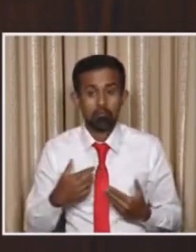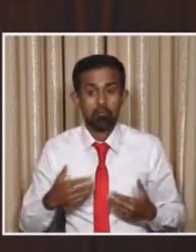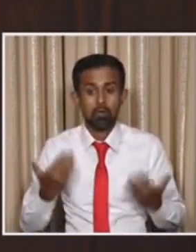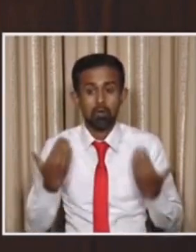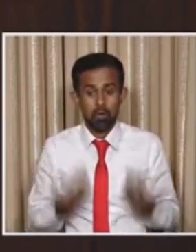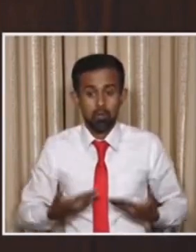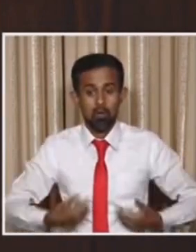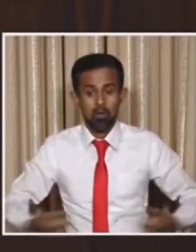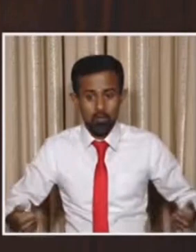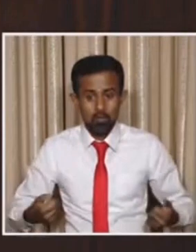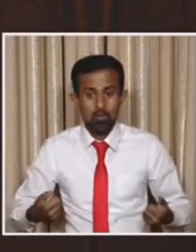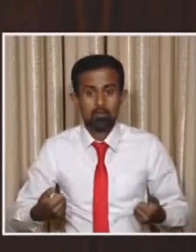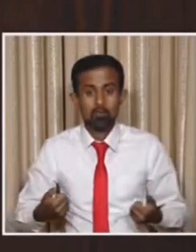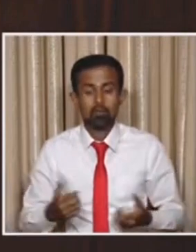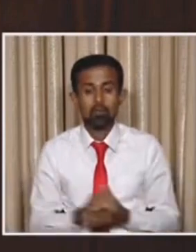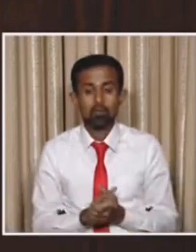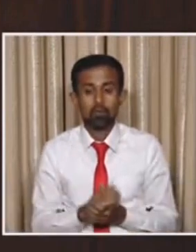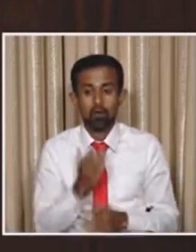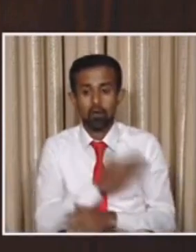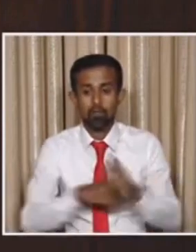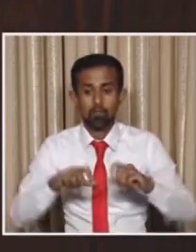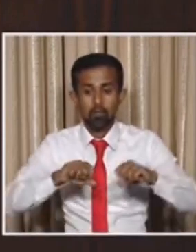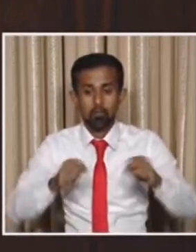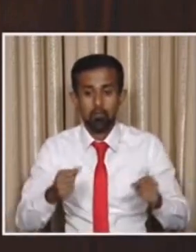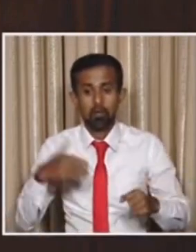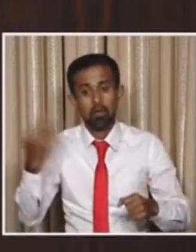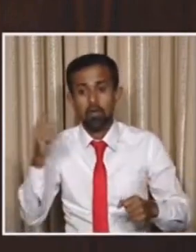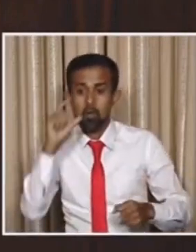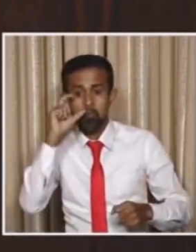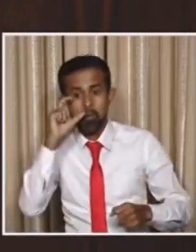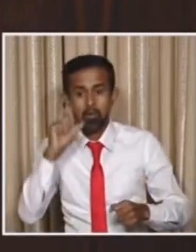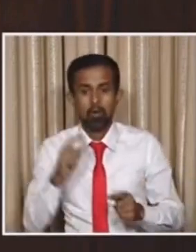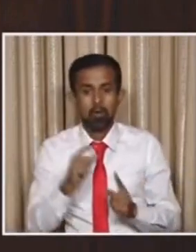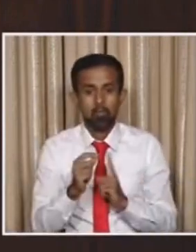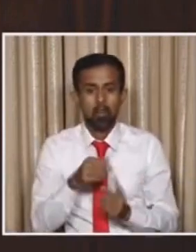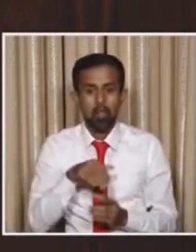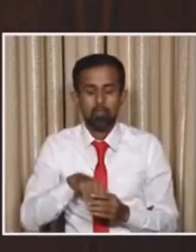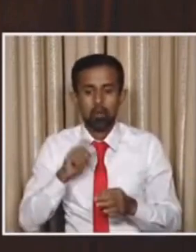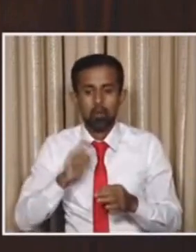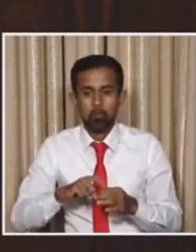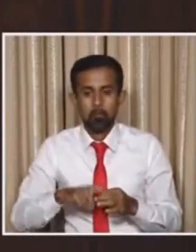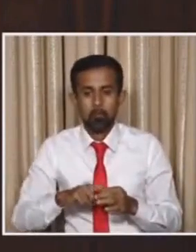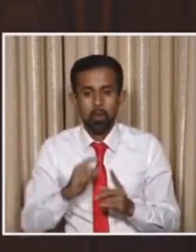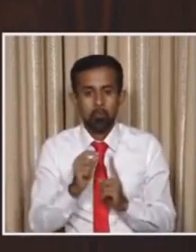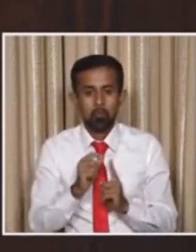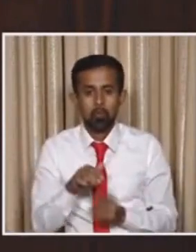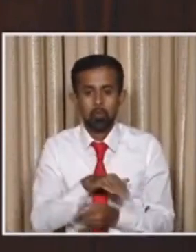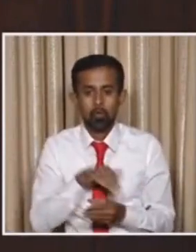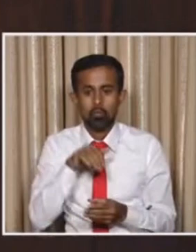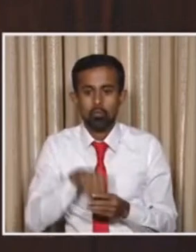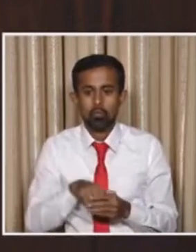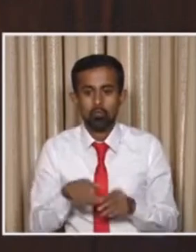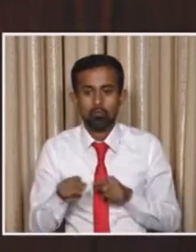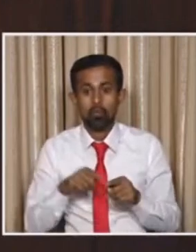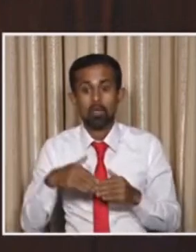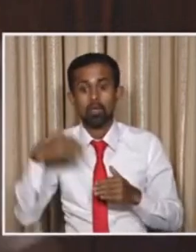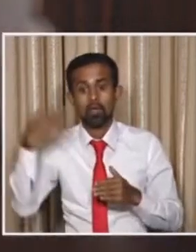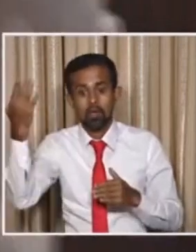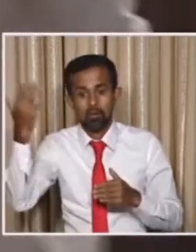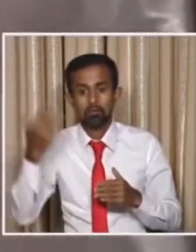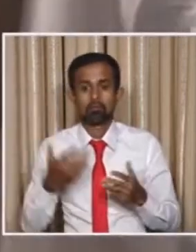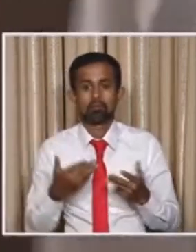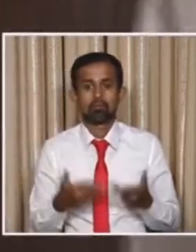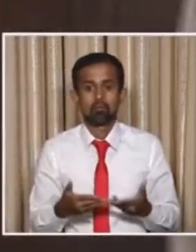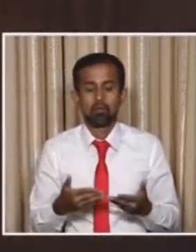පලන්න අතපය කඩන්න එළියෙන් බලාගමු කියලා කියන්නේ මේ පාර්ලිමේන්තුවේ ඇතුලේ ප්‍රශ්නයක් පාර්ලිමේන්තු සභාගර්භය විතරක් නෙමෙයි එළියටත් අරගෙන ගිහිල්ලා තව